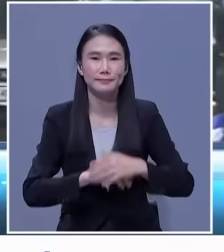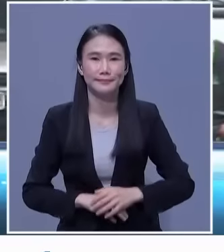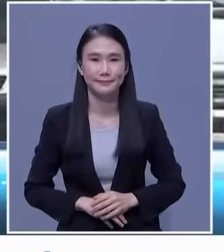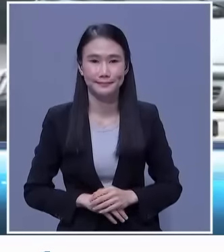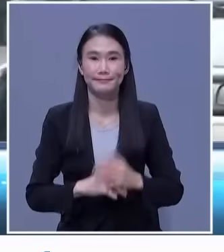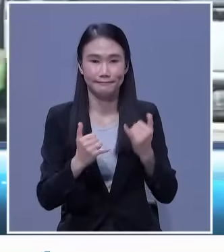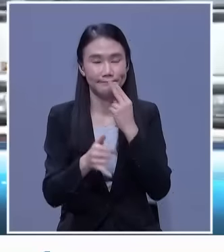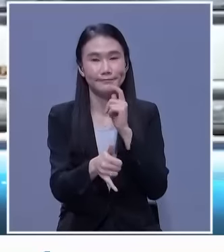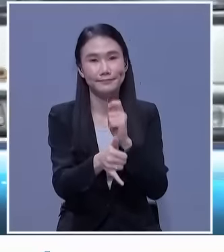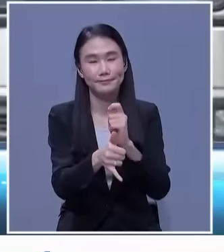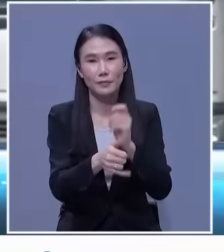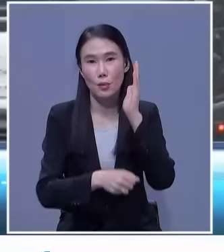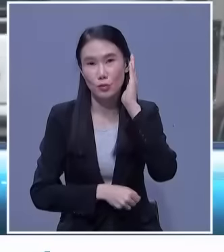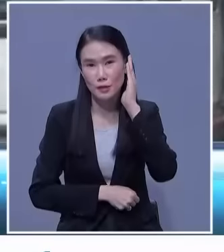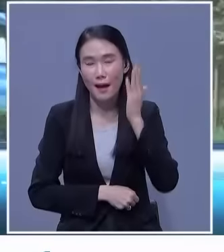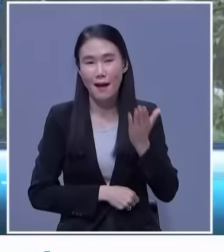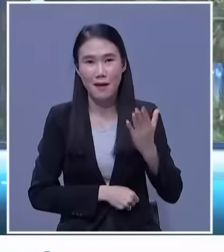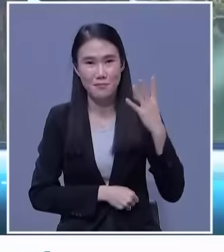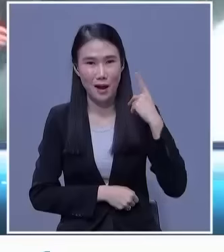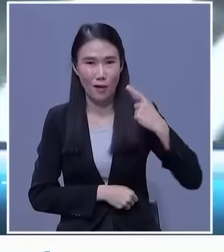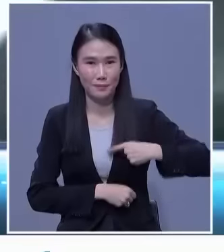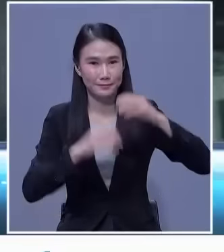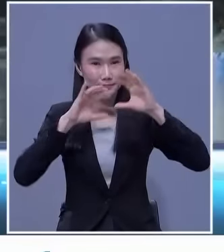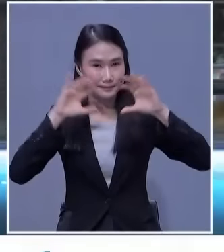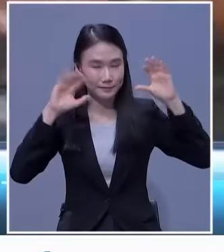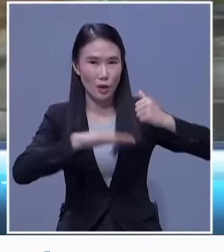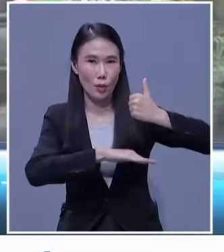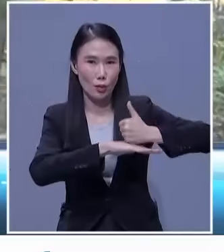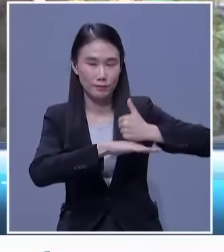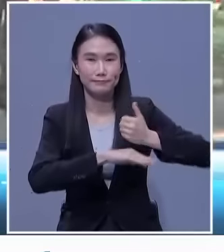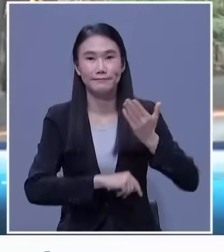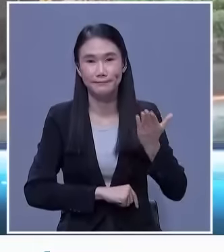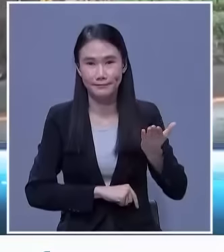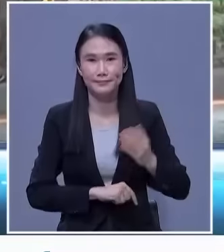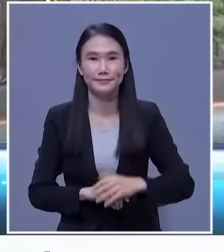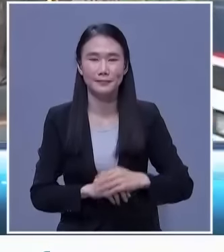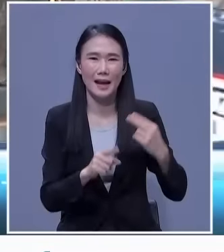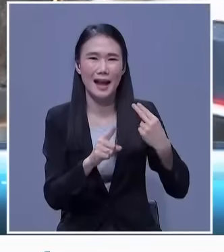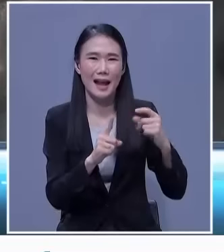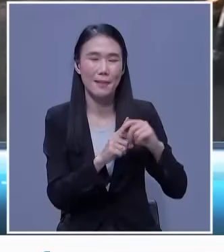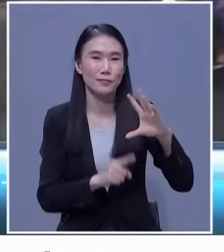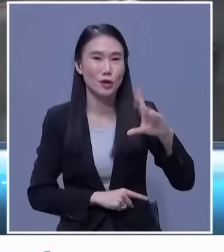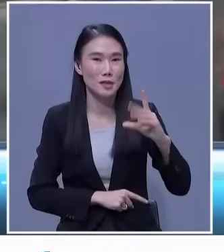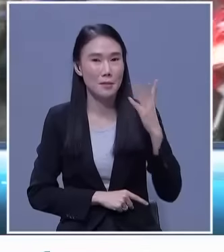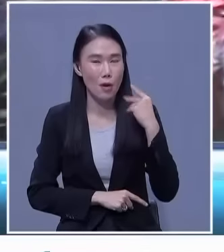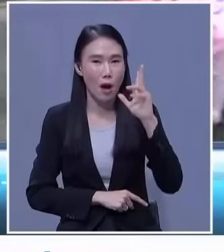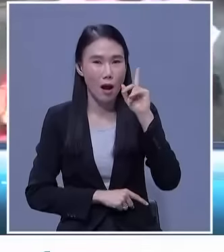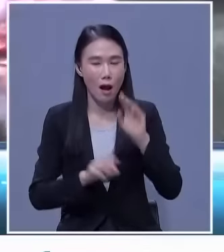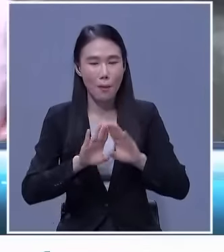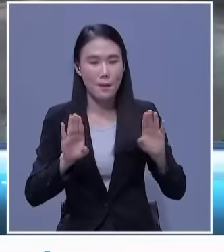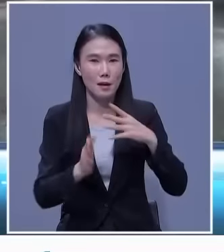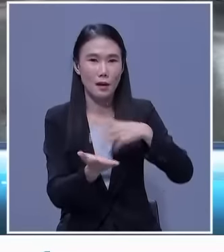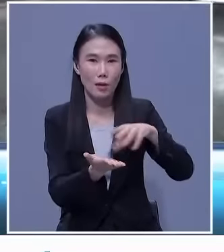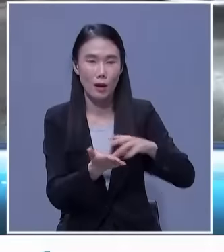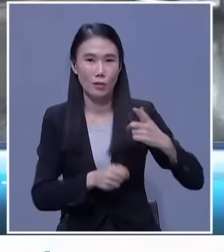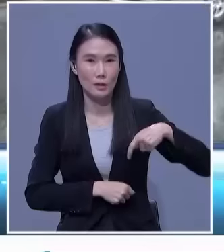นี่เป็นการให้สัมภาษณ์ของนายชัยณรงค์แสงทองอารามอดีตอัยการอาวุโสหรือว่าอัยการชอช้างเปิดใจกับสื่อมวลชนหลังเดินทางออก